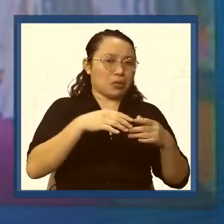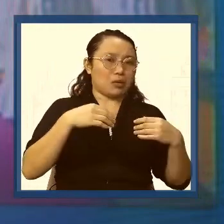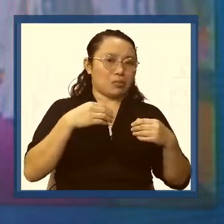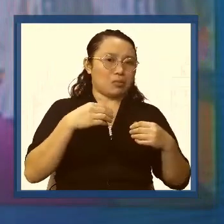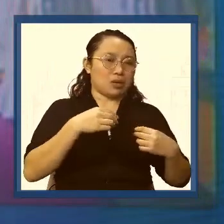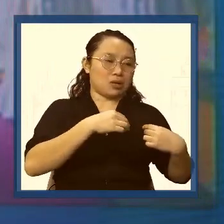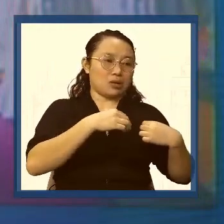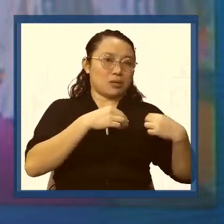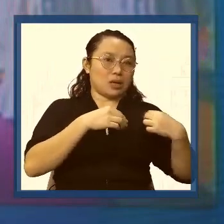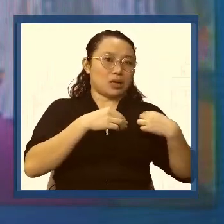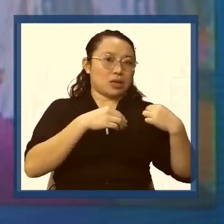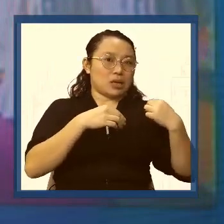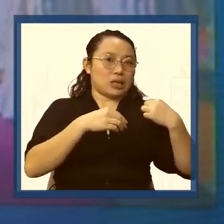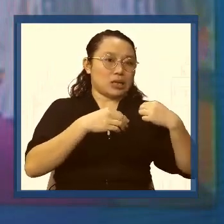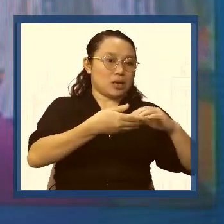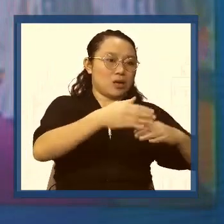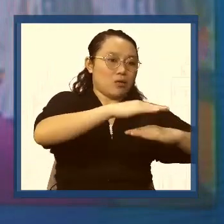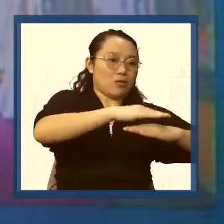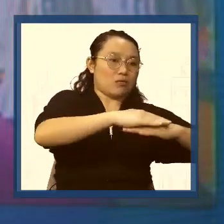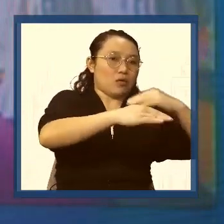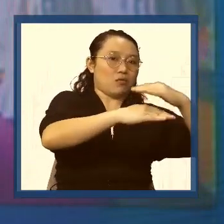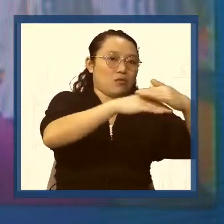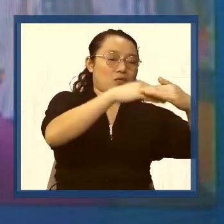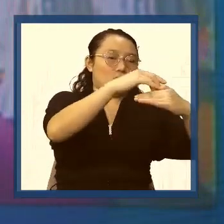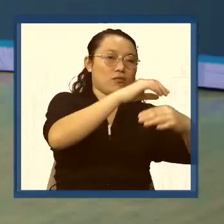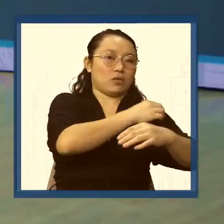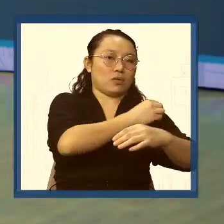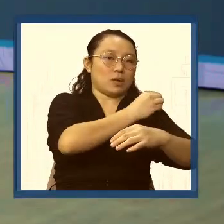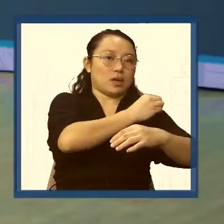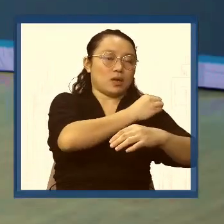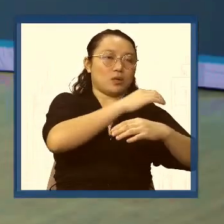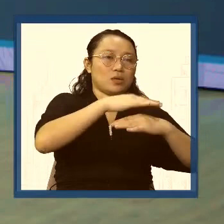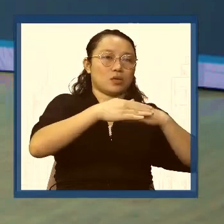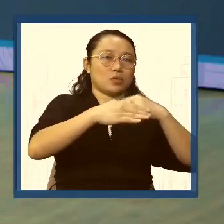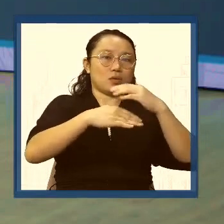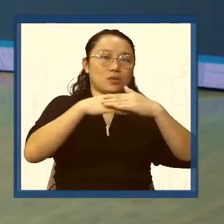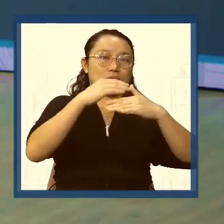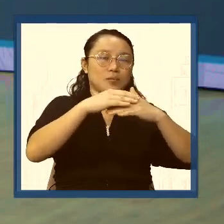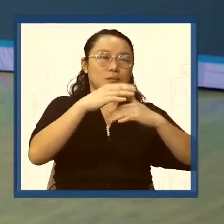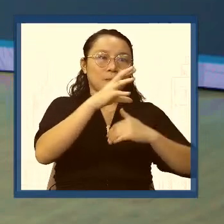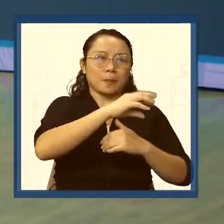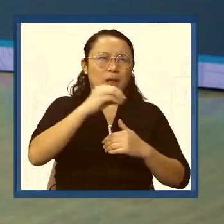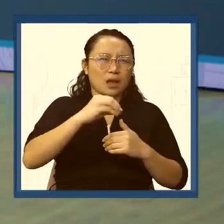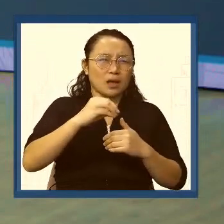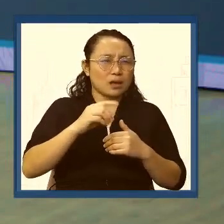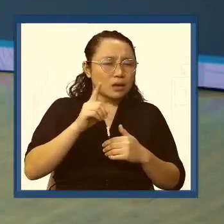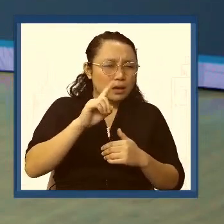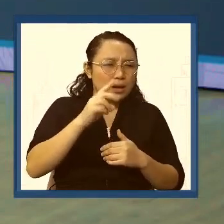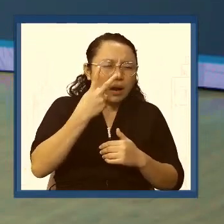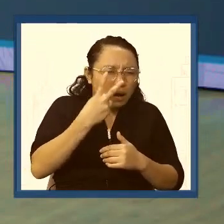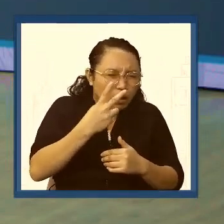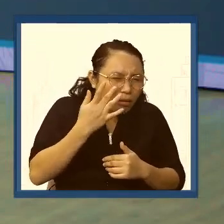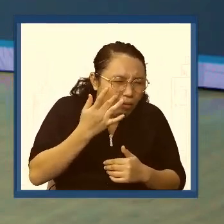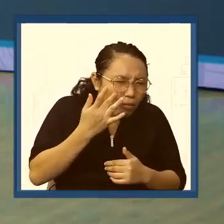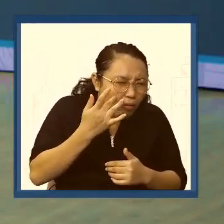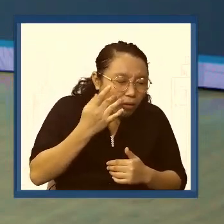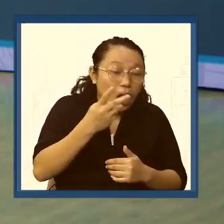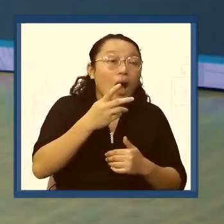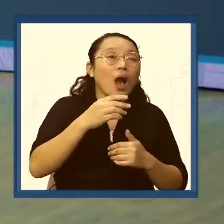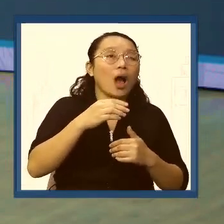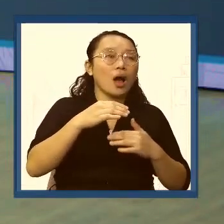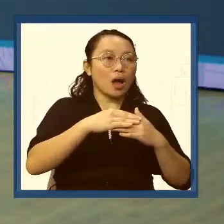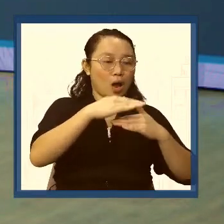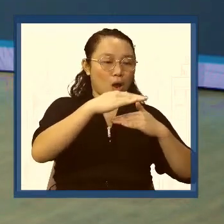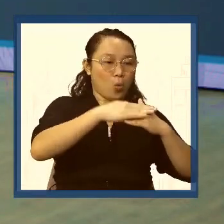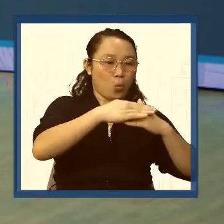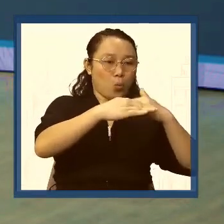libro. Nakita niya dito ang usa ka papel nga taas, listahan sa tanang trabaho niya sa